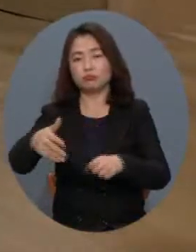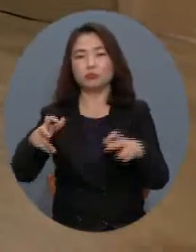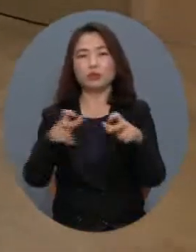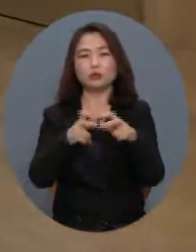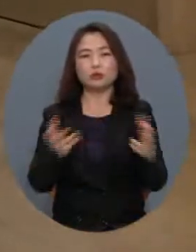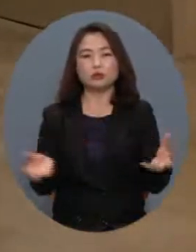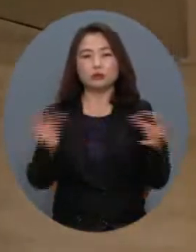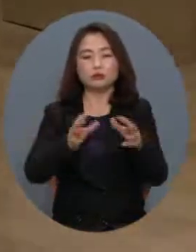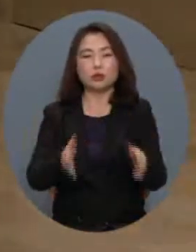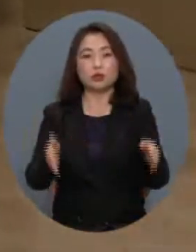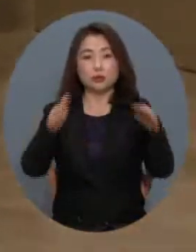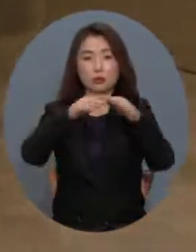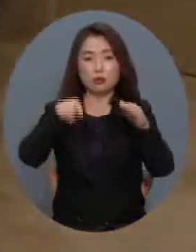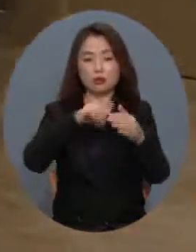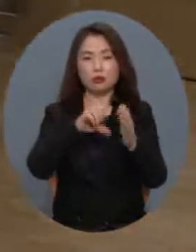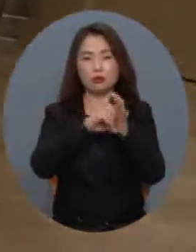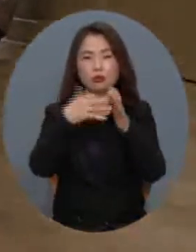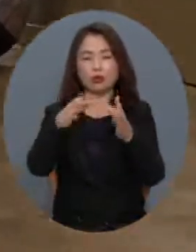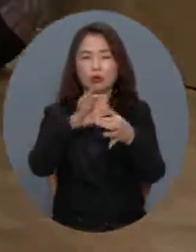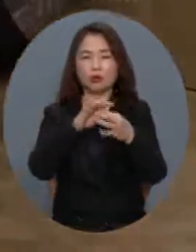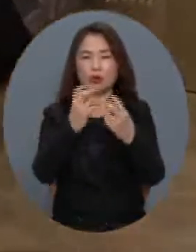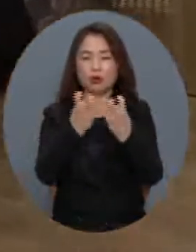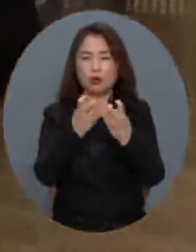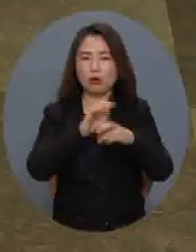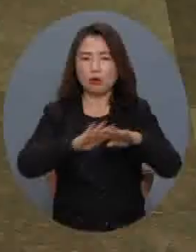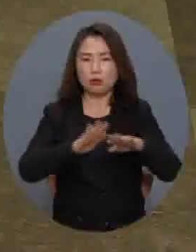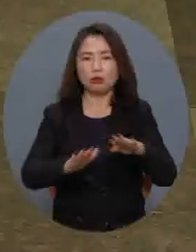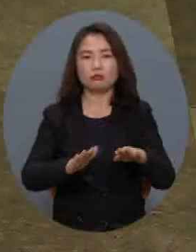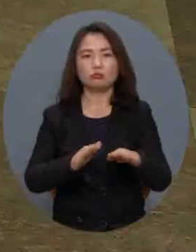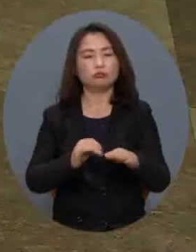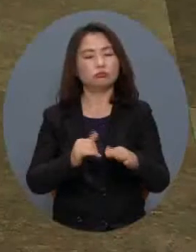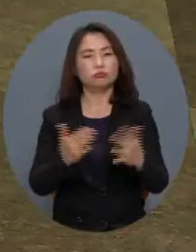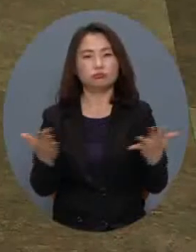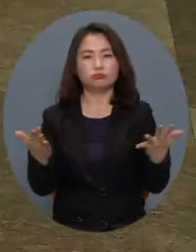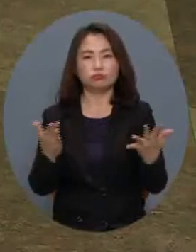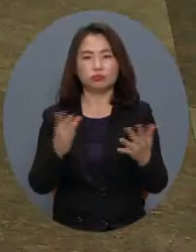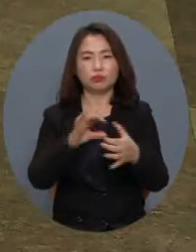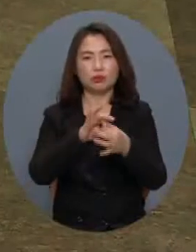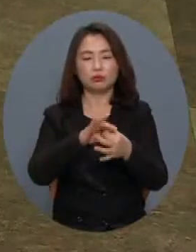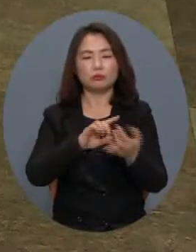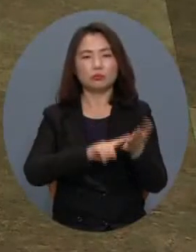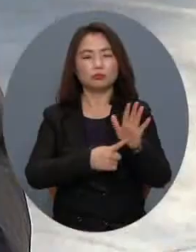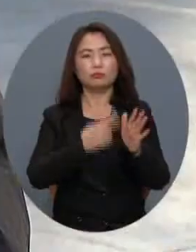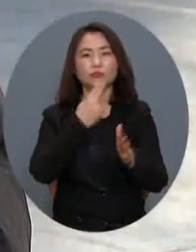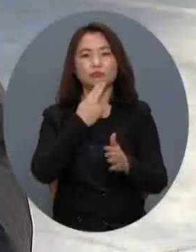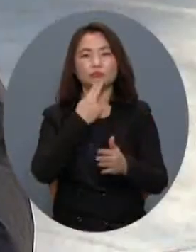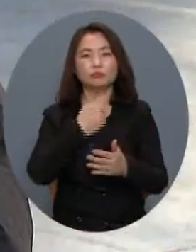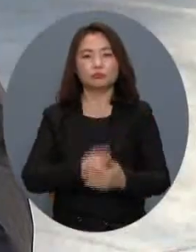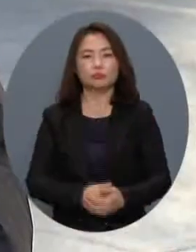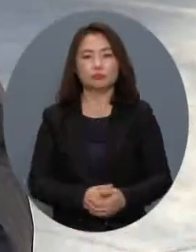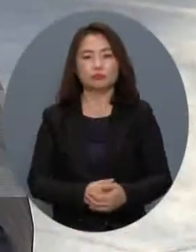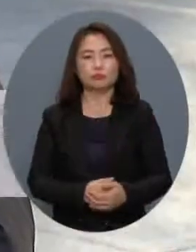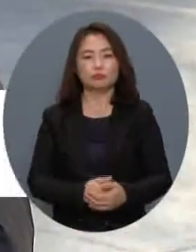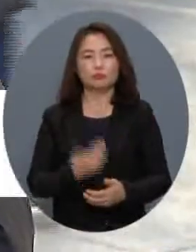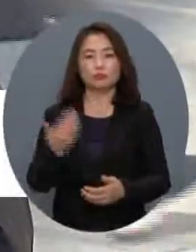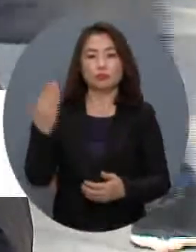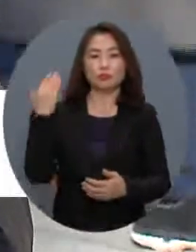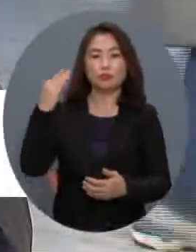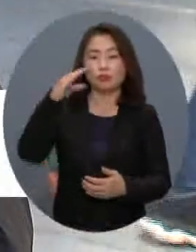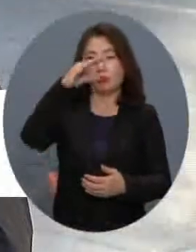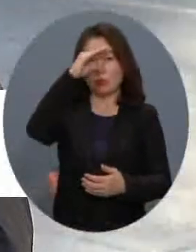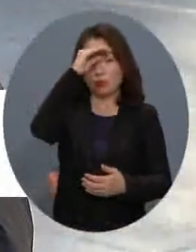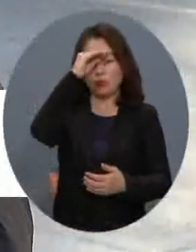장애인 집단 시설에 대한 코로나19 대책은 한 걸음도 나가지 못했습니다. 그때 그걸 왜